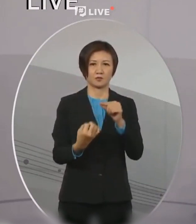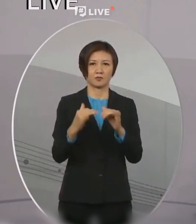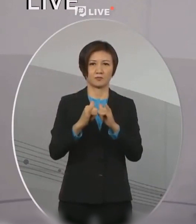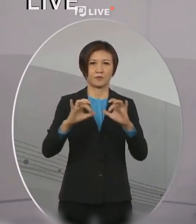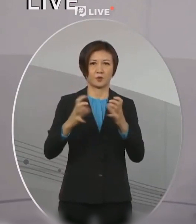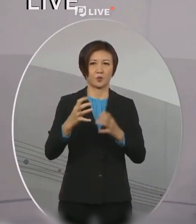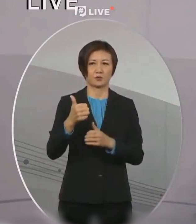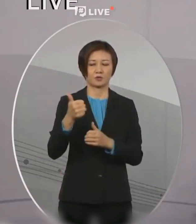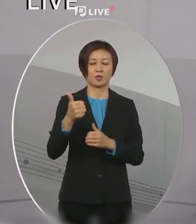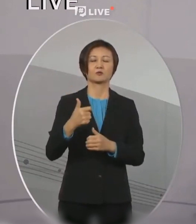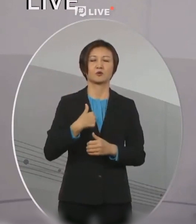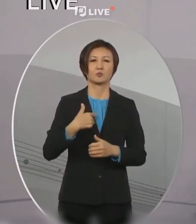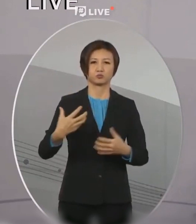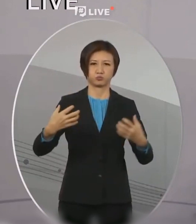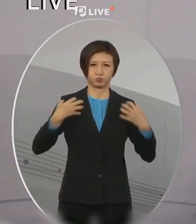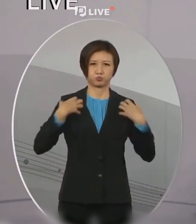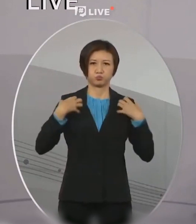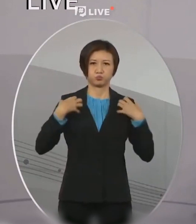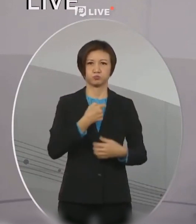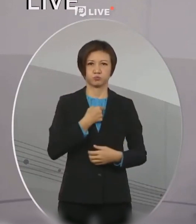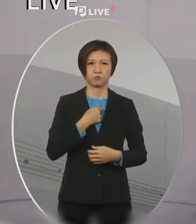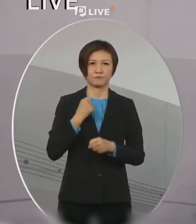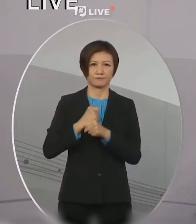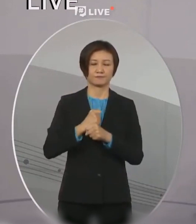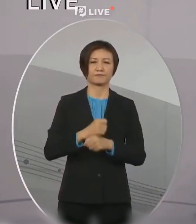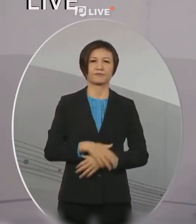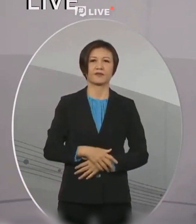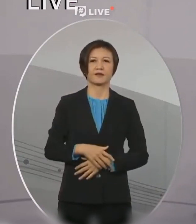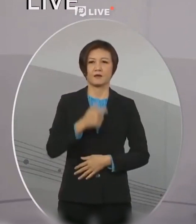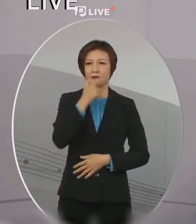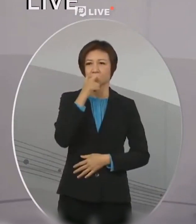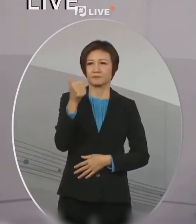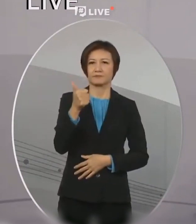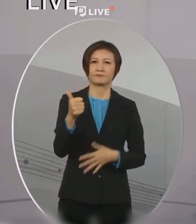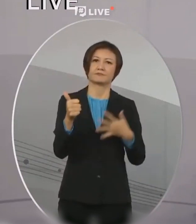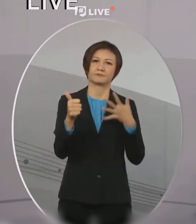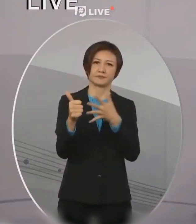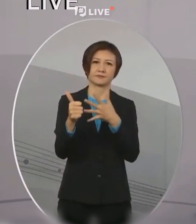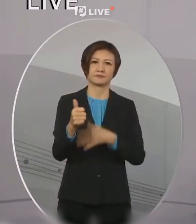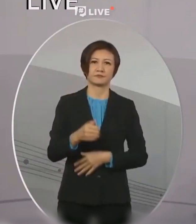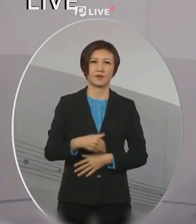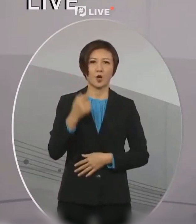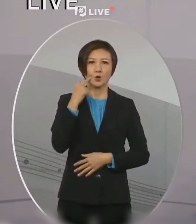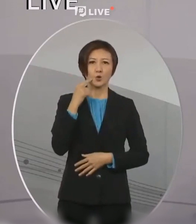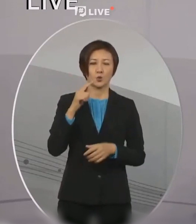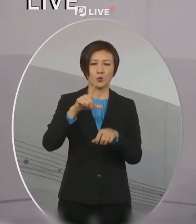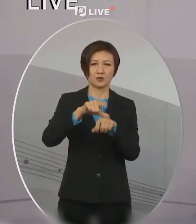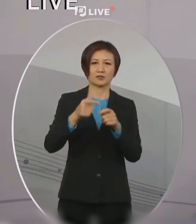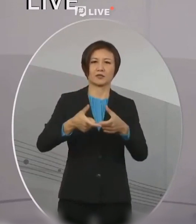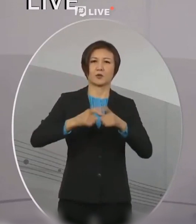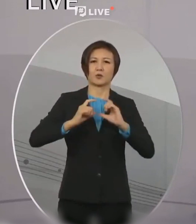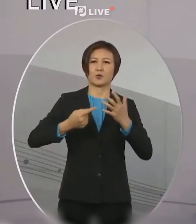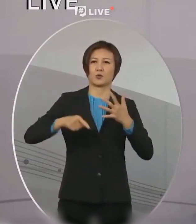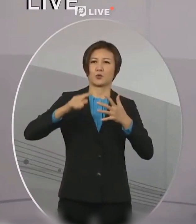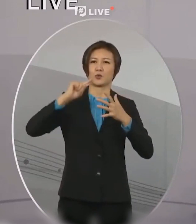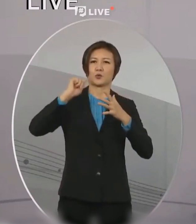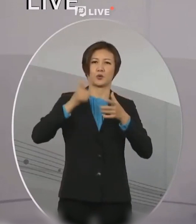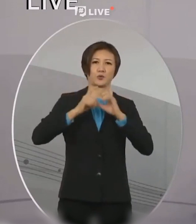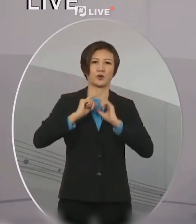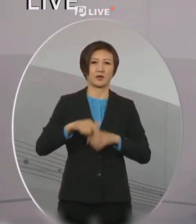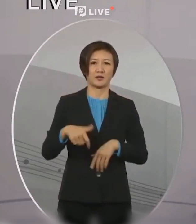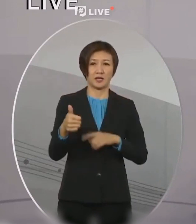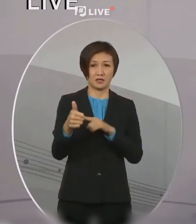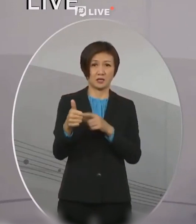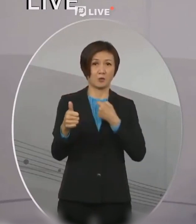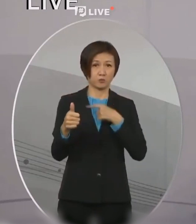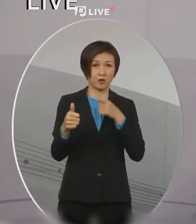性应尽的义务。这里我就想要请教蒋万安先生，如果时光可以倒流回到当年，你是不是